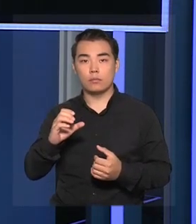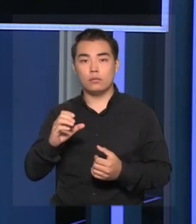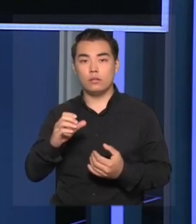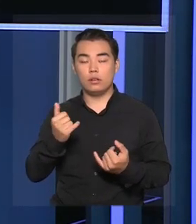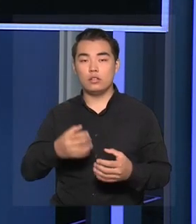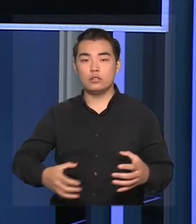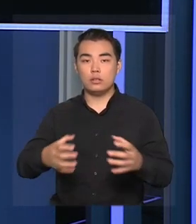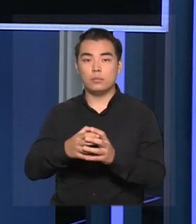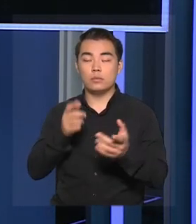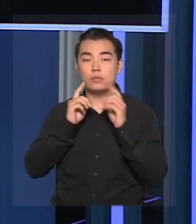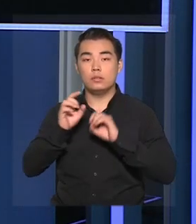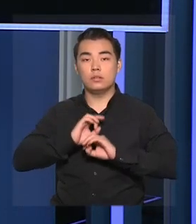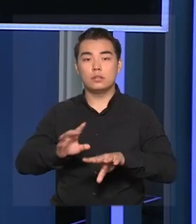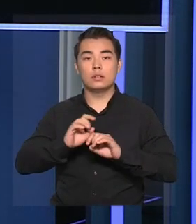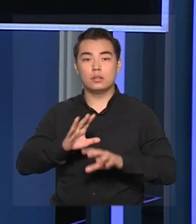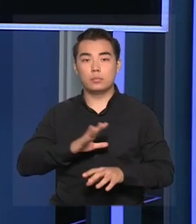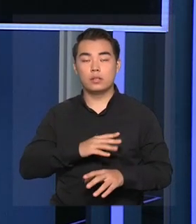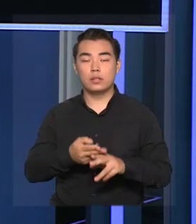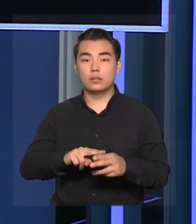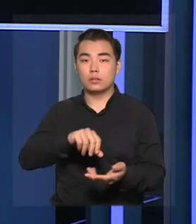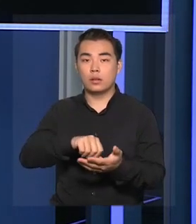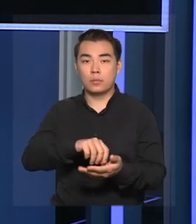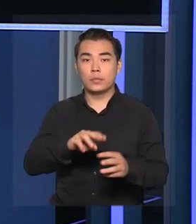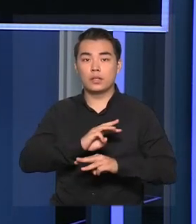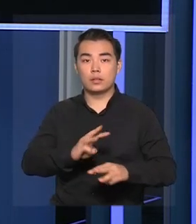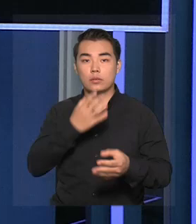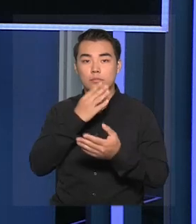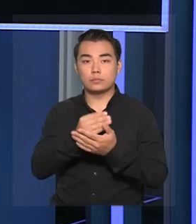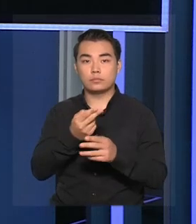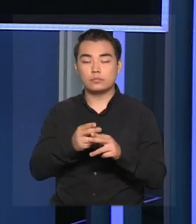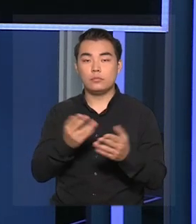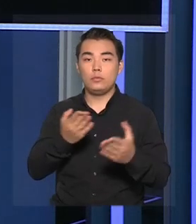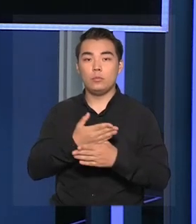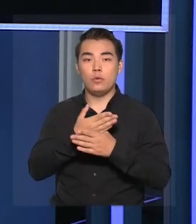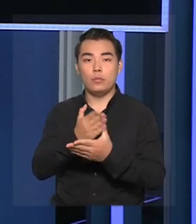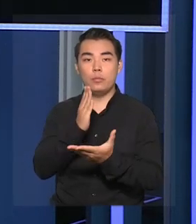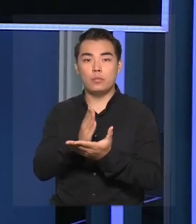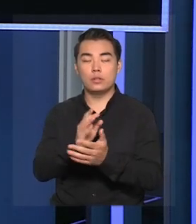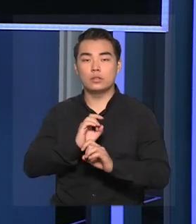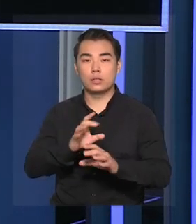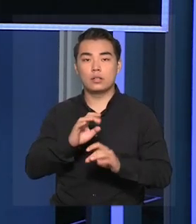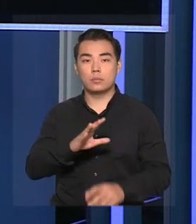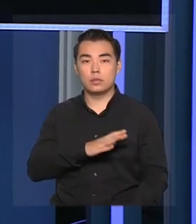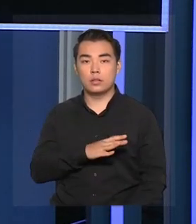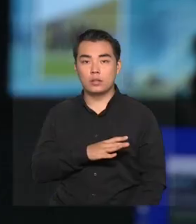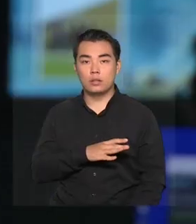штаб отырысында осылай деді. Жиынға қатысқан министрлер өз тарапынан қандай көмек көрсетілетінін баяндап берді.